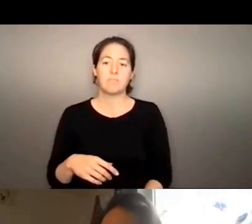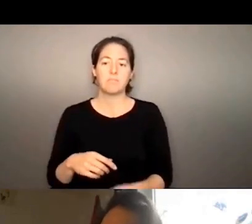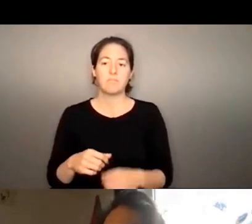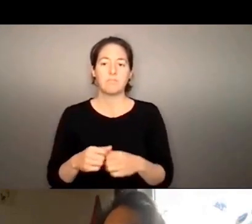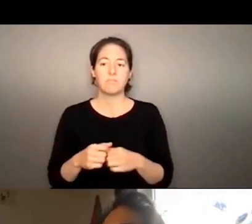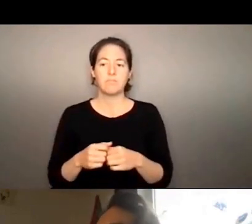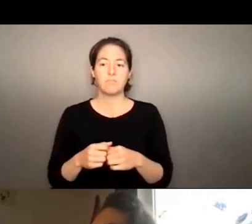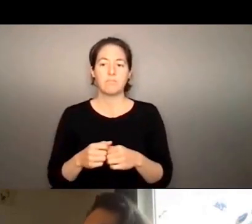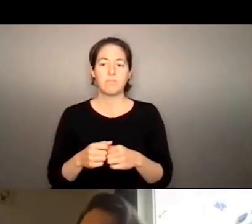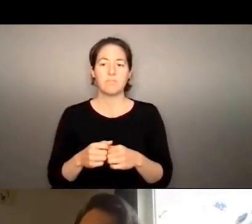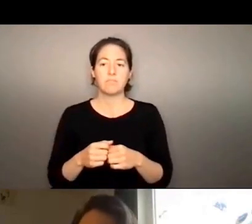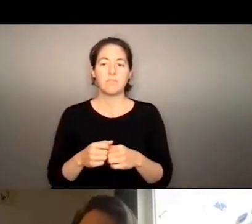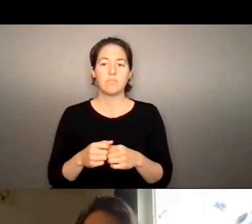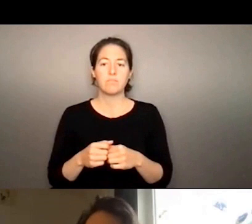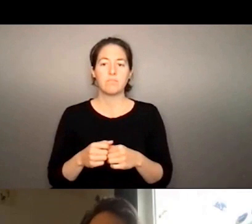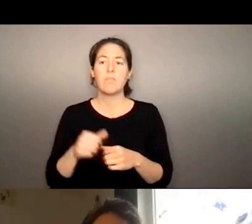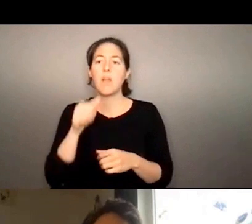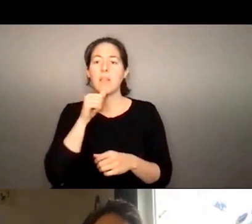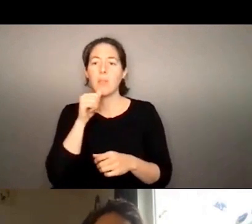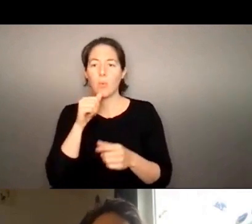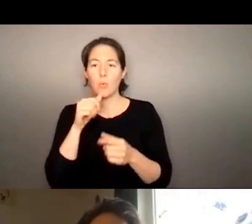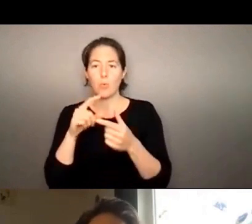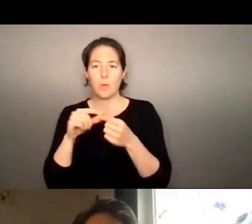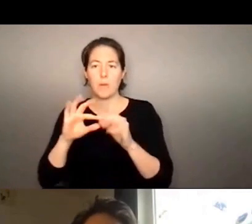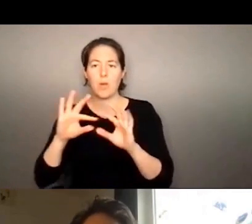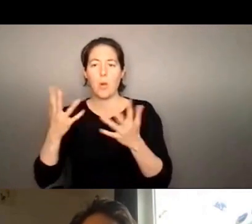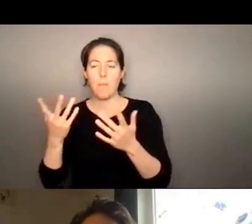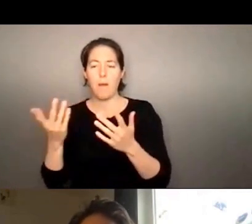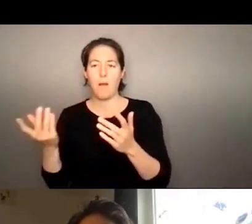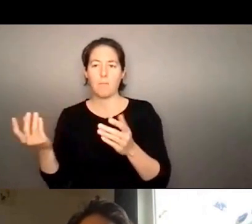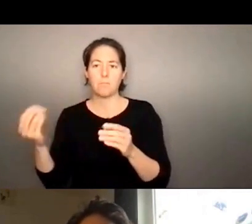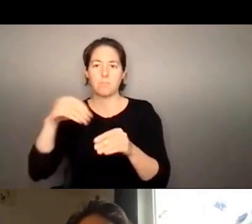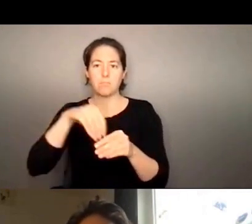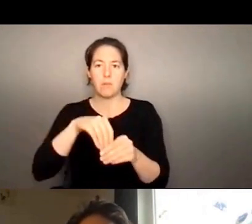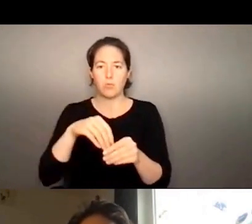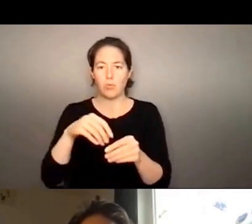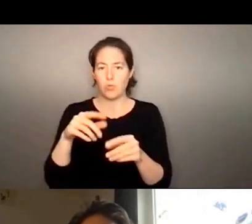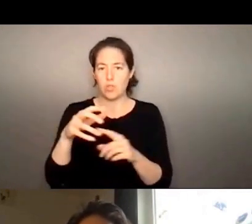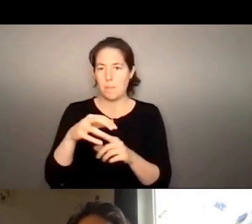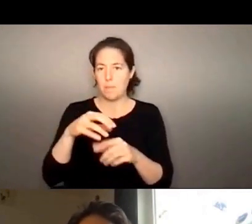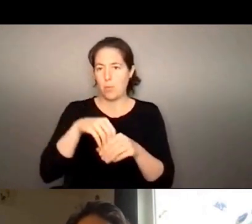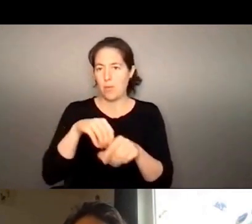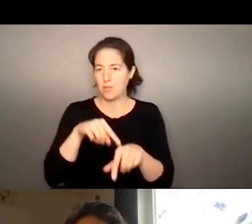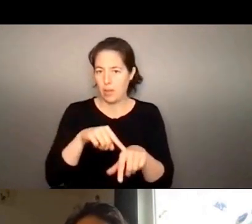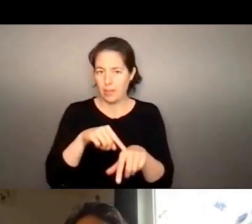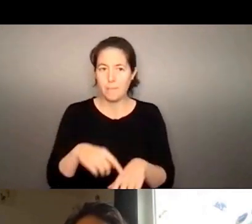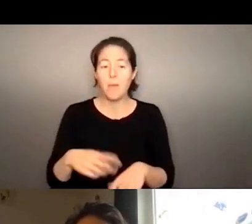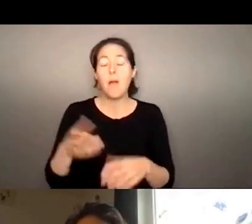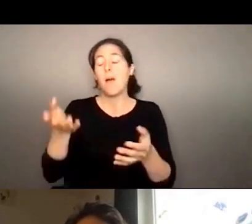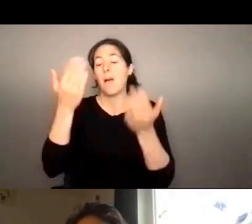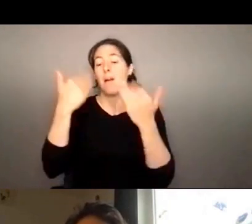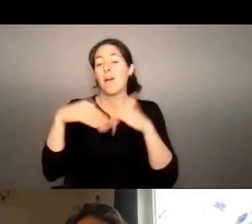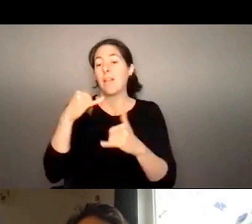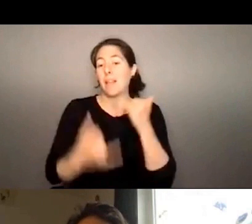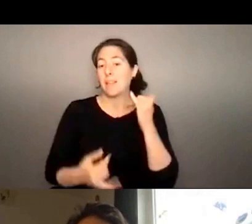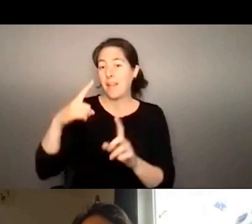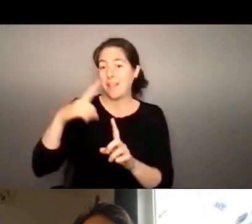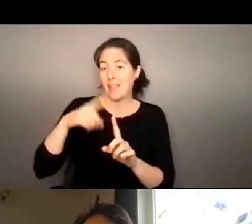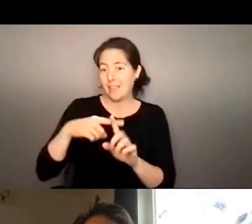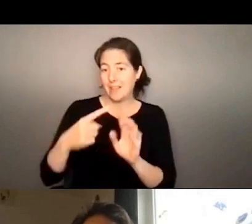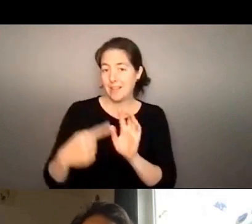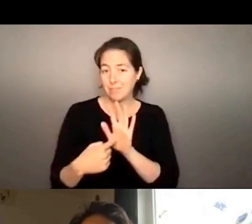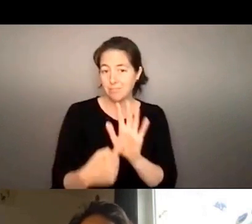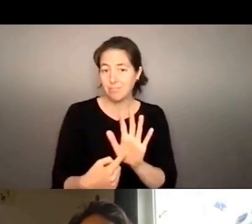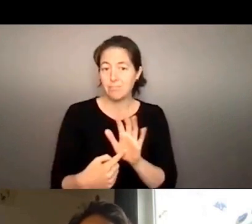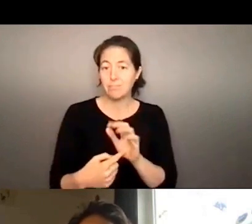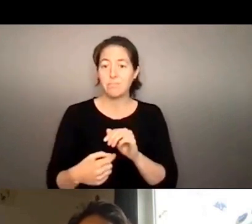nos scénarios, comme on dit, ouais, les manières d'intégrer. Je voulais montrer peut-être une dernière technique là, qui est comme une innovation. C'est ça, donc